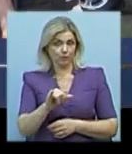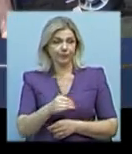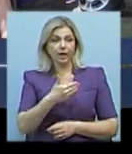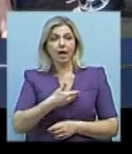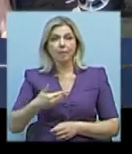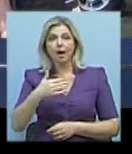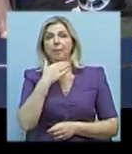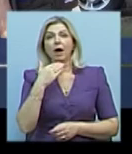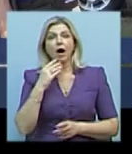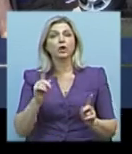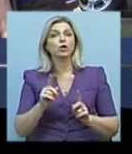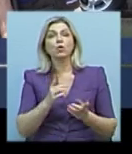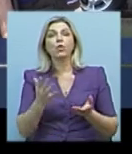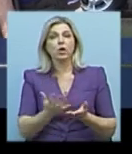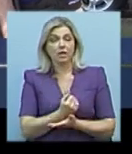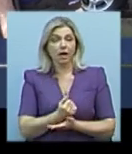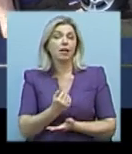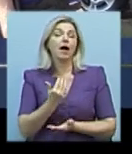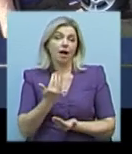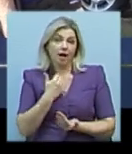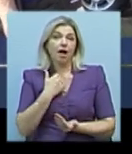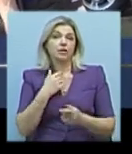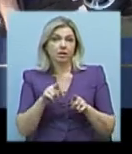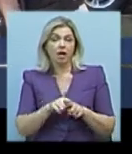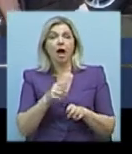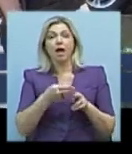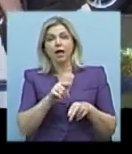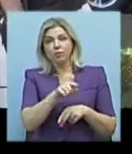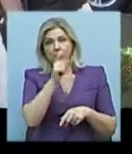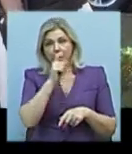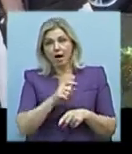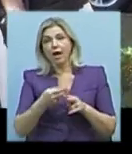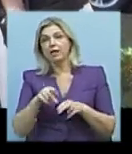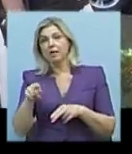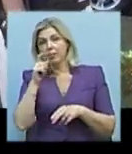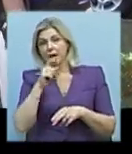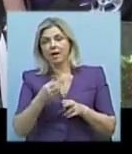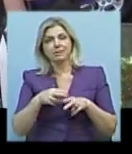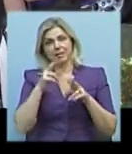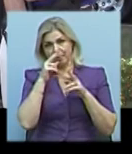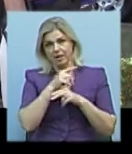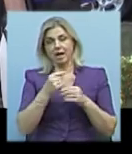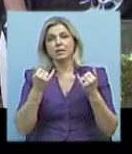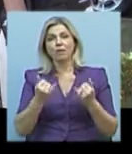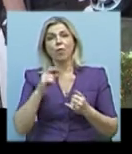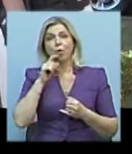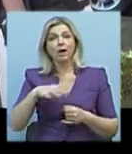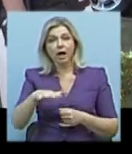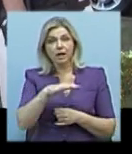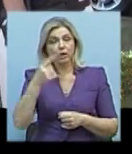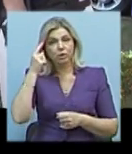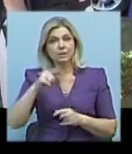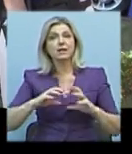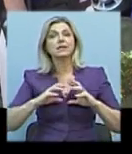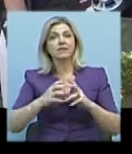досягли, здавалося би. От те погано, те погано. Це неправда. Сьогодні Україну знає весь світ.